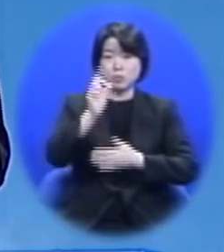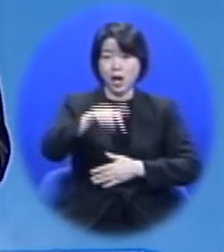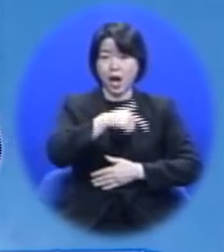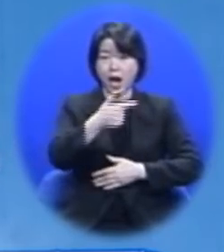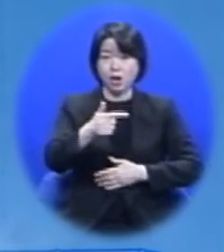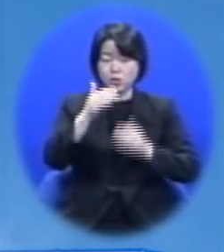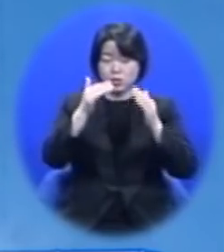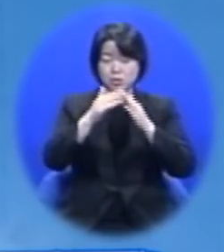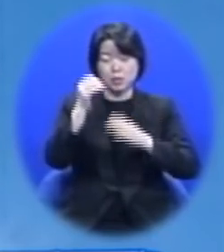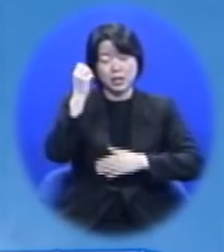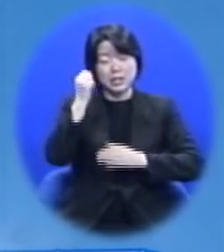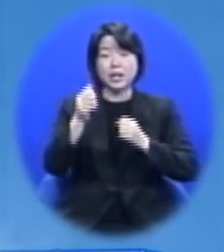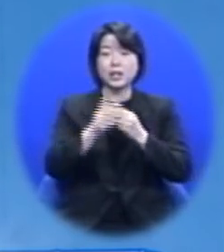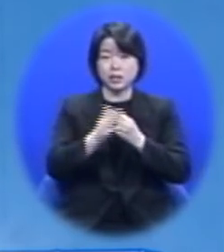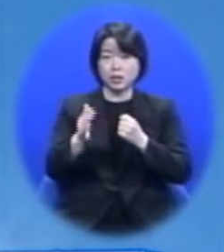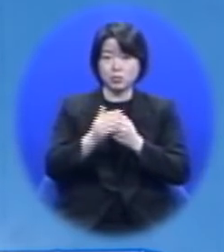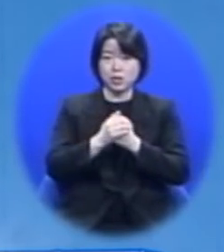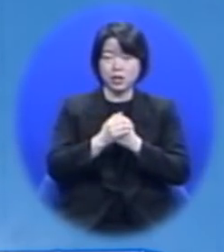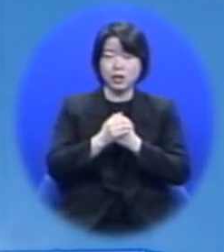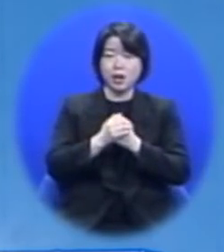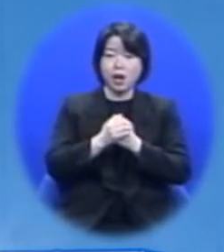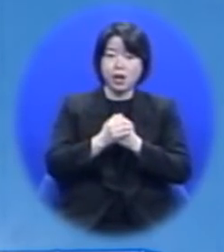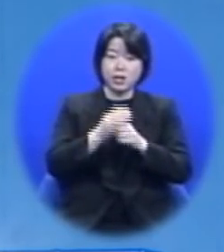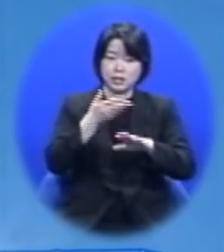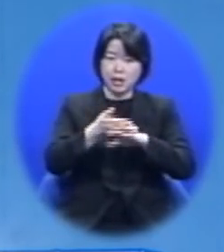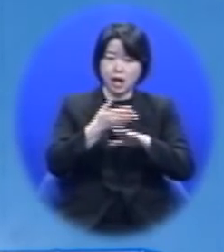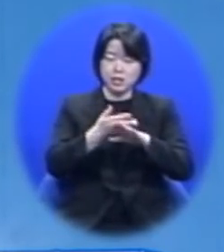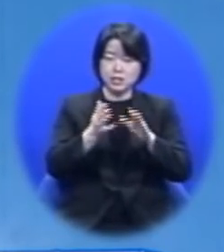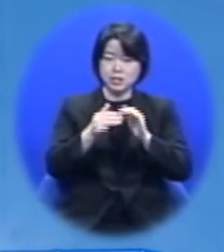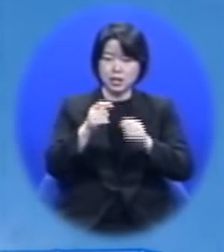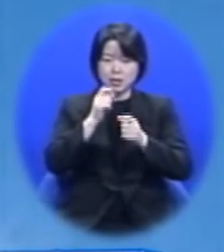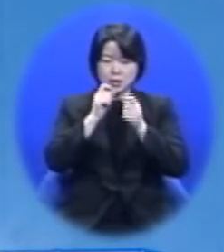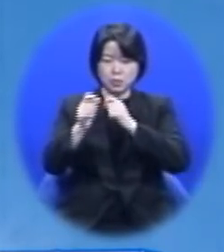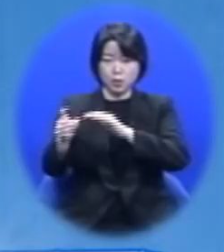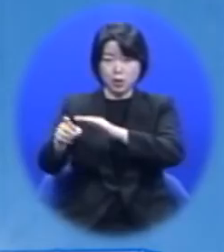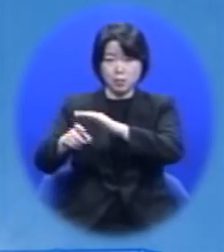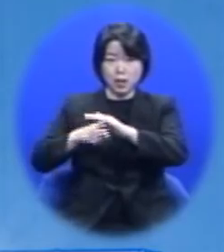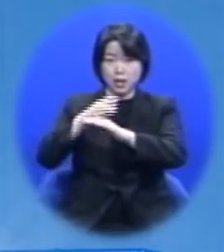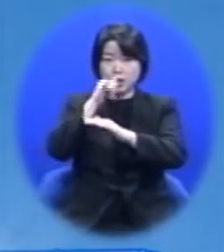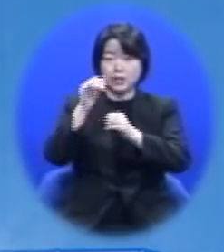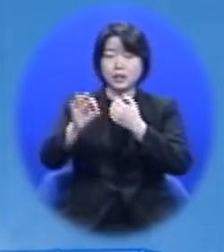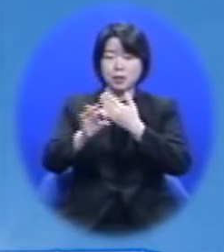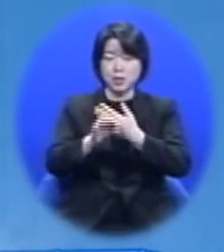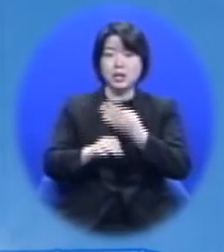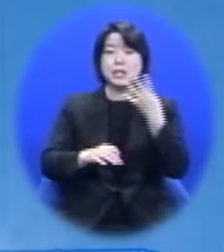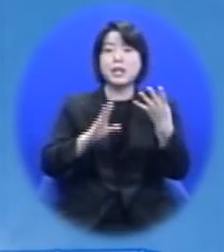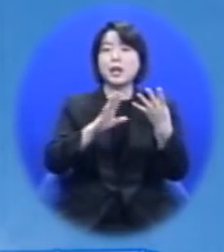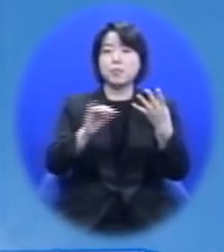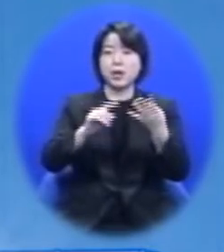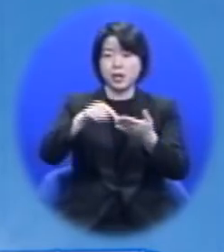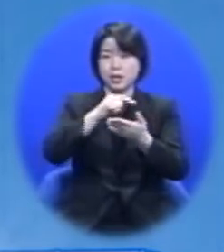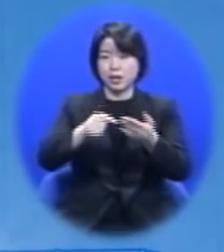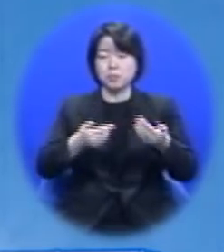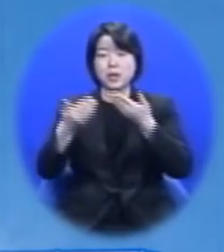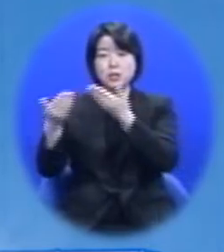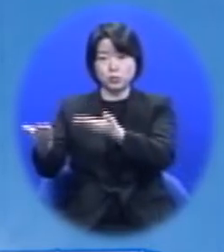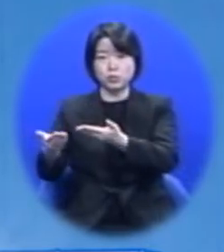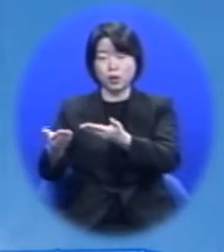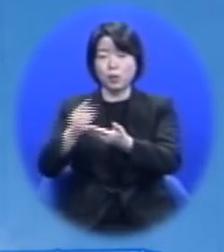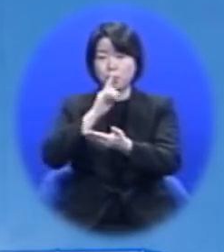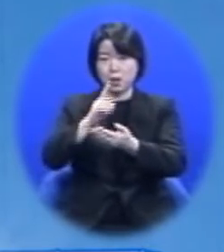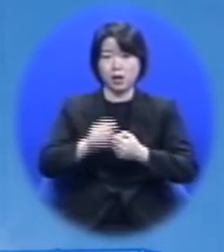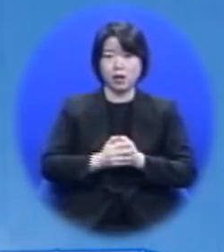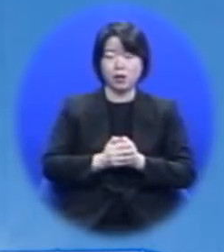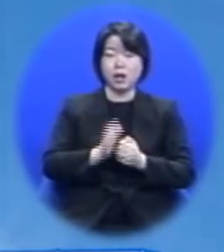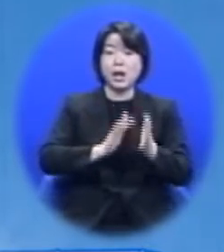그리고 남에게 속여 빼앗은 게 있으면 4배나 갚겠다고 하는 겁니다. 예수님을 집에 모신 것이 좋은 거는